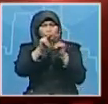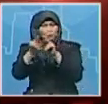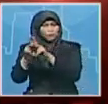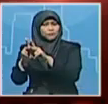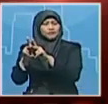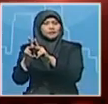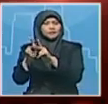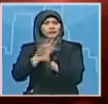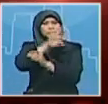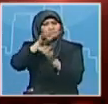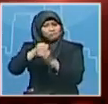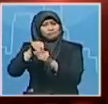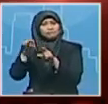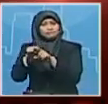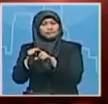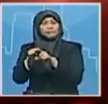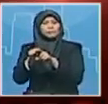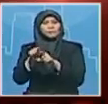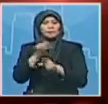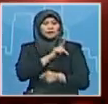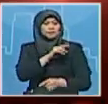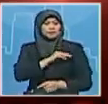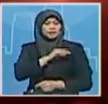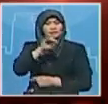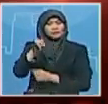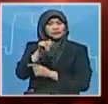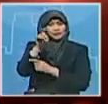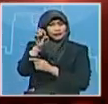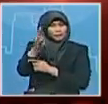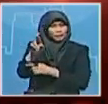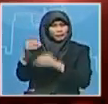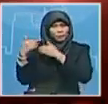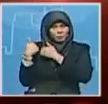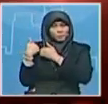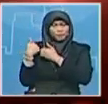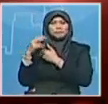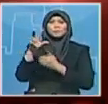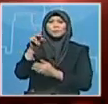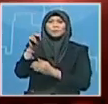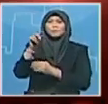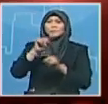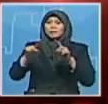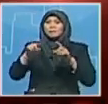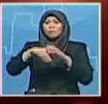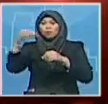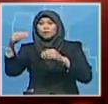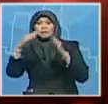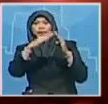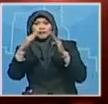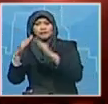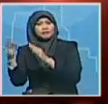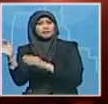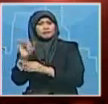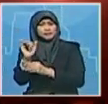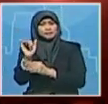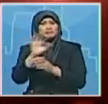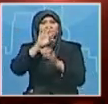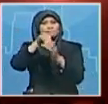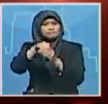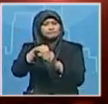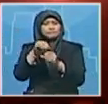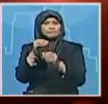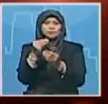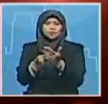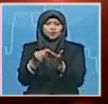malahan kalau kita lihat juga bukan saja Kementerian Kerja Raya. Malahan Kementerian luar bandar. Juga diberikan